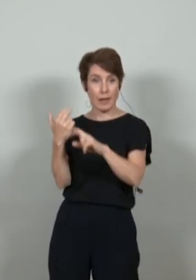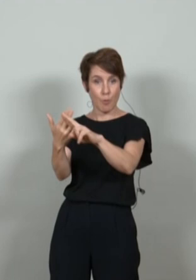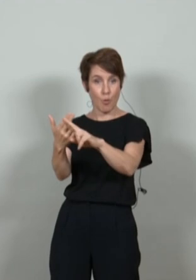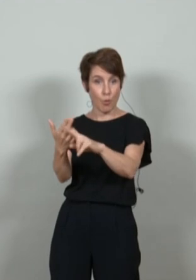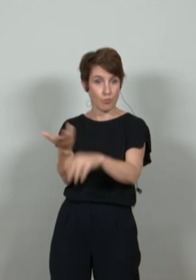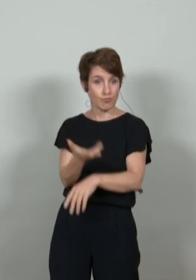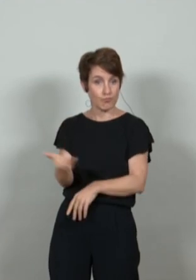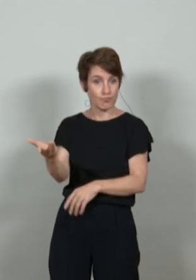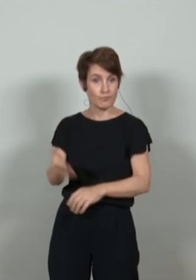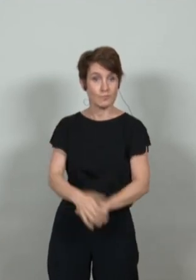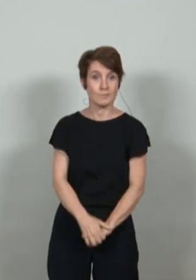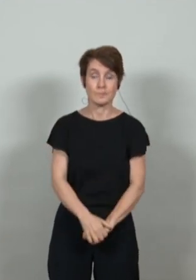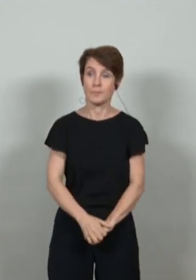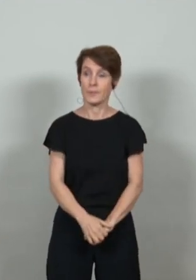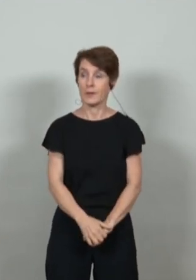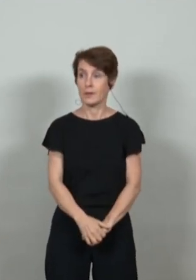réaction